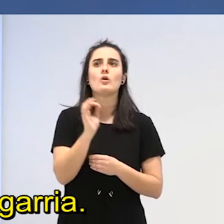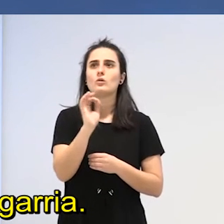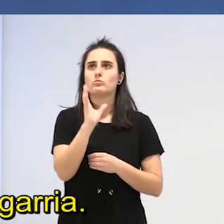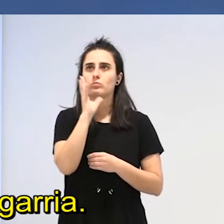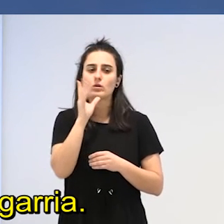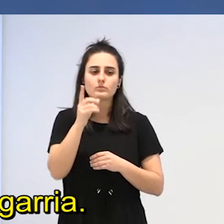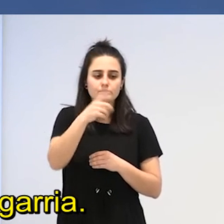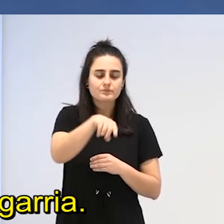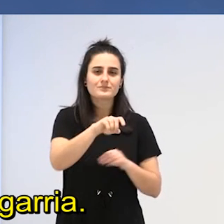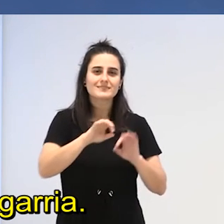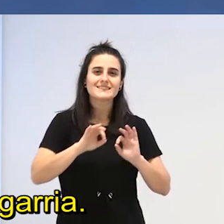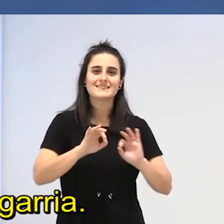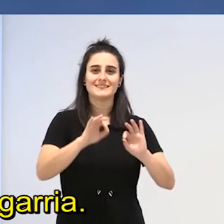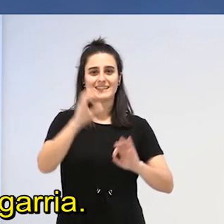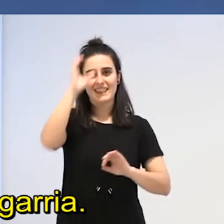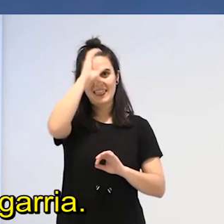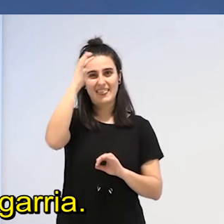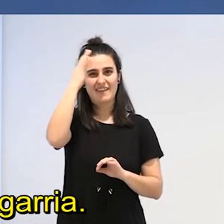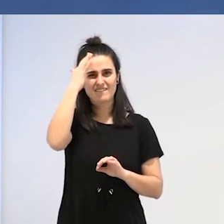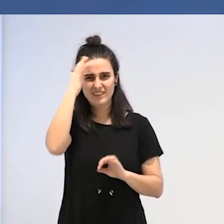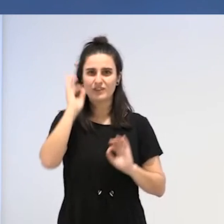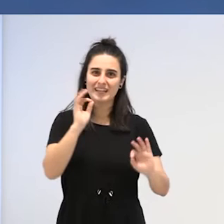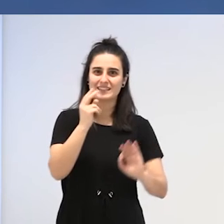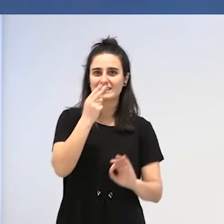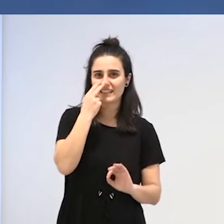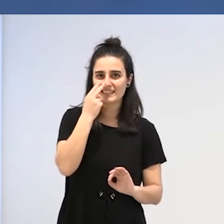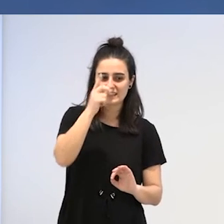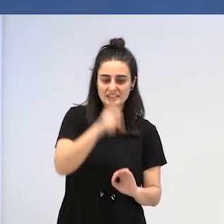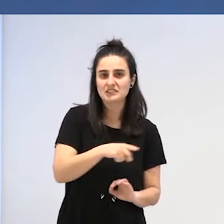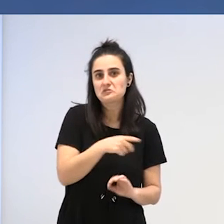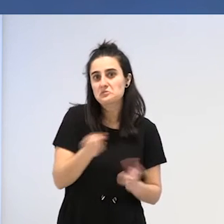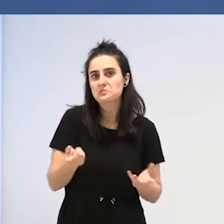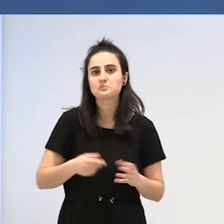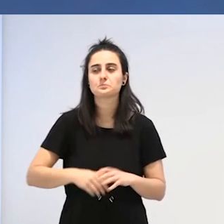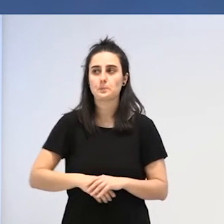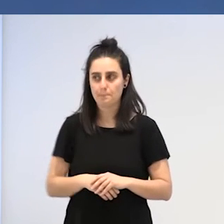genero berezia edo interesgarria.